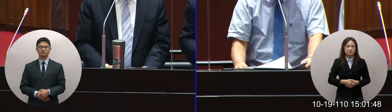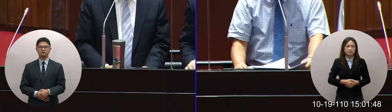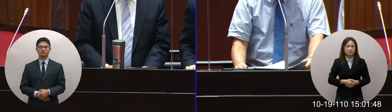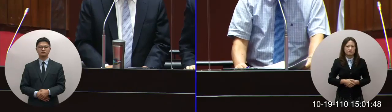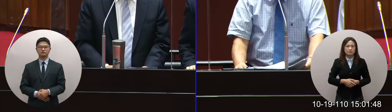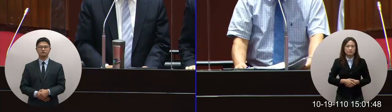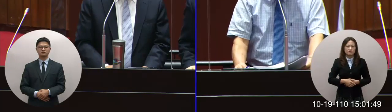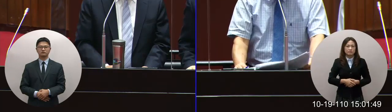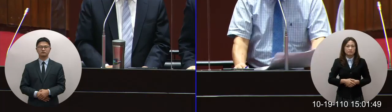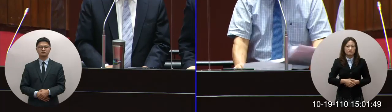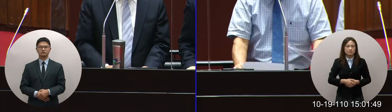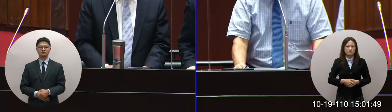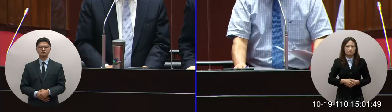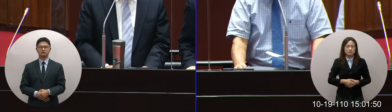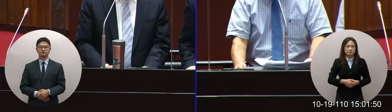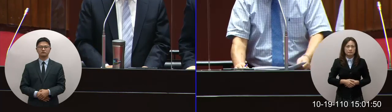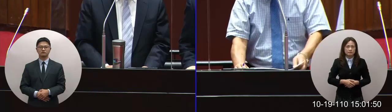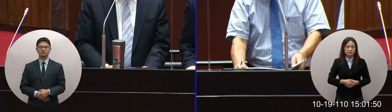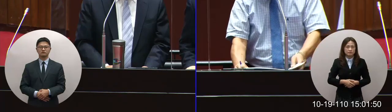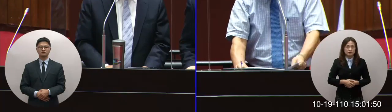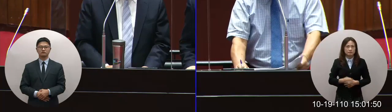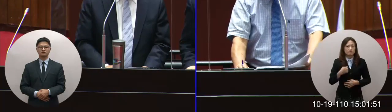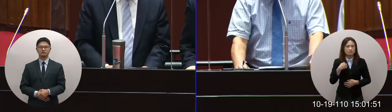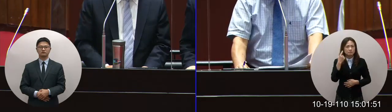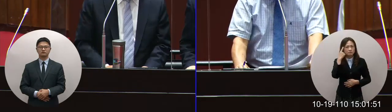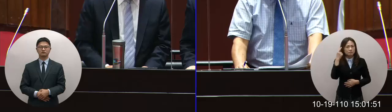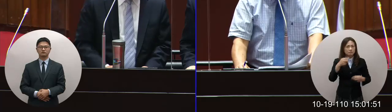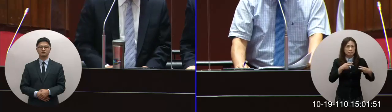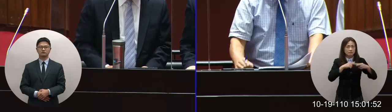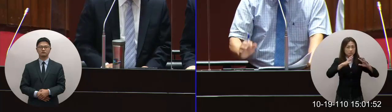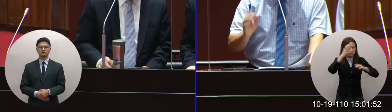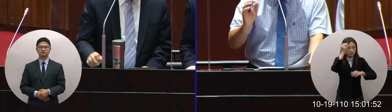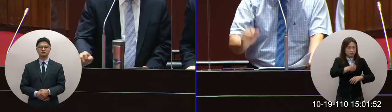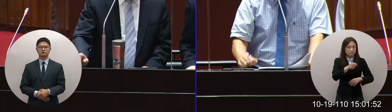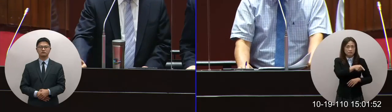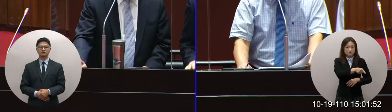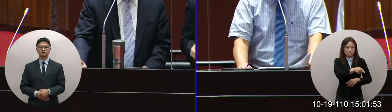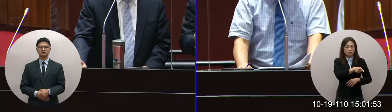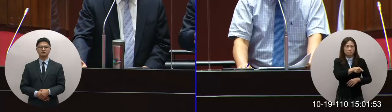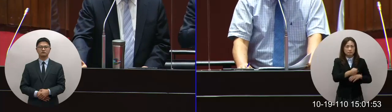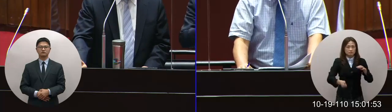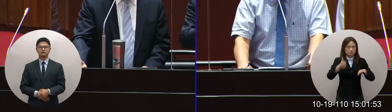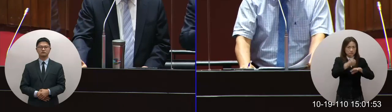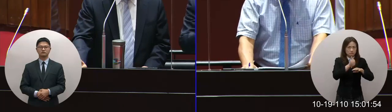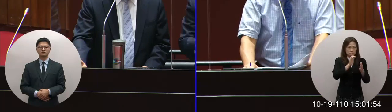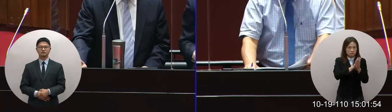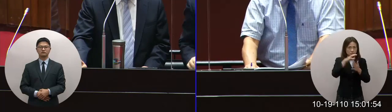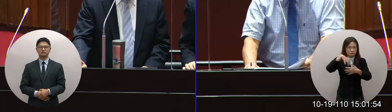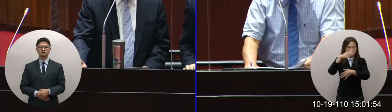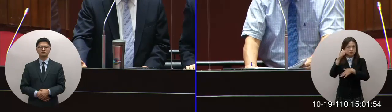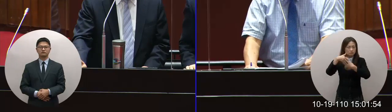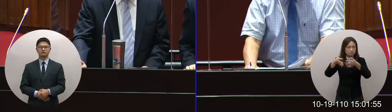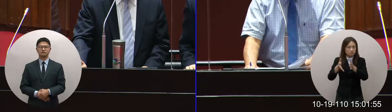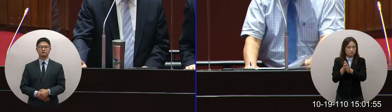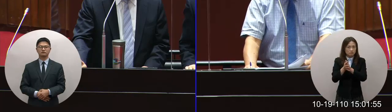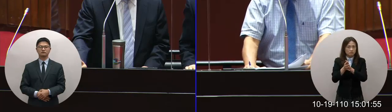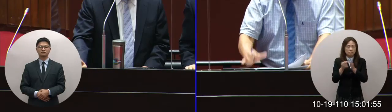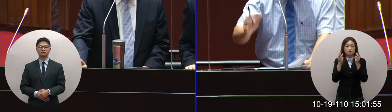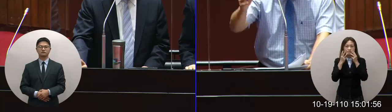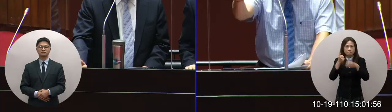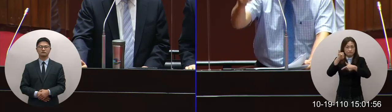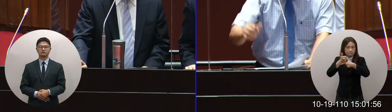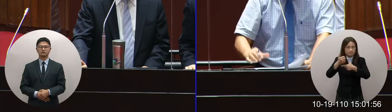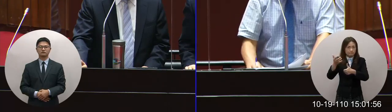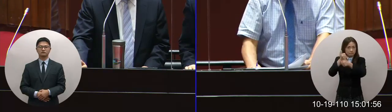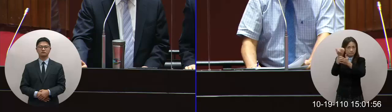遥不可及啦，哦。那我想蔡总统他执政后，内政部营建署的预算，